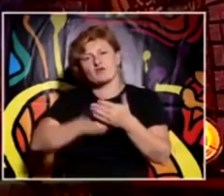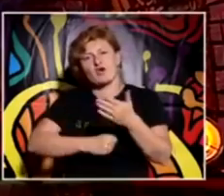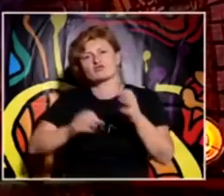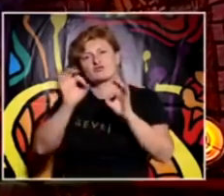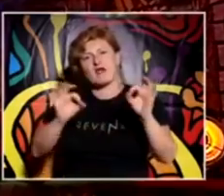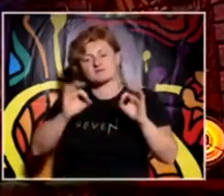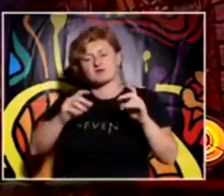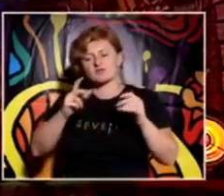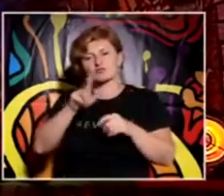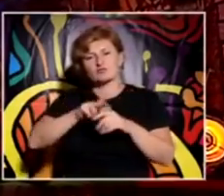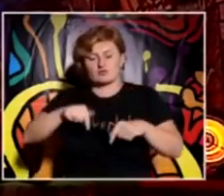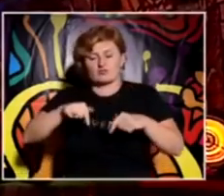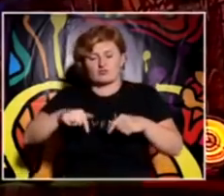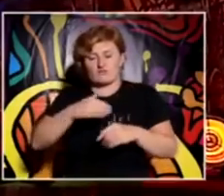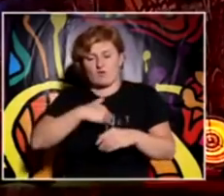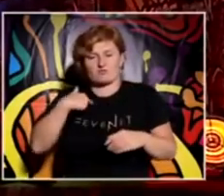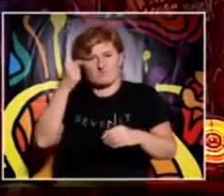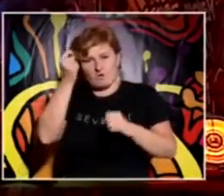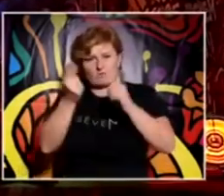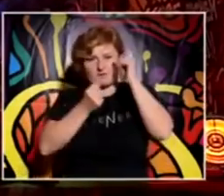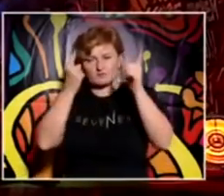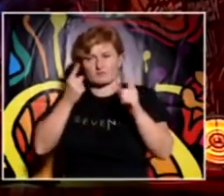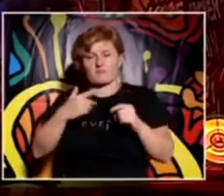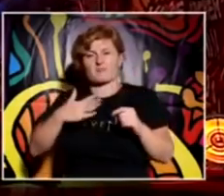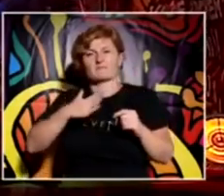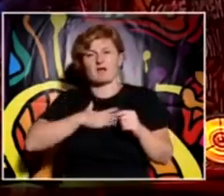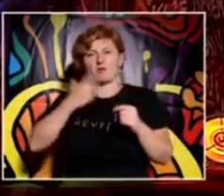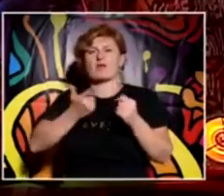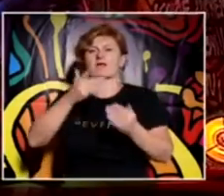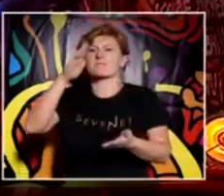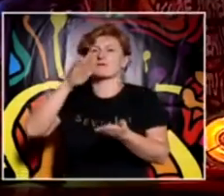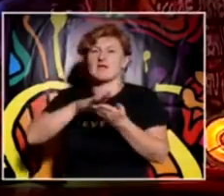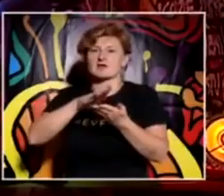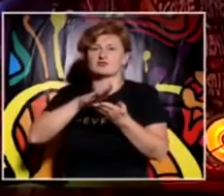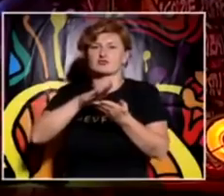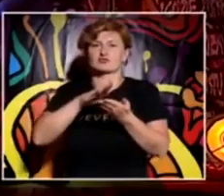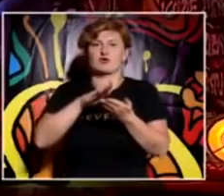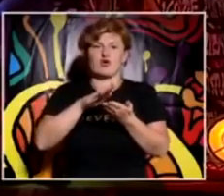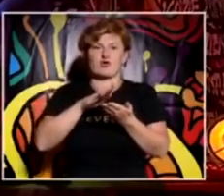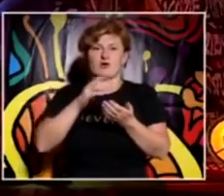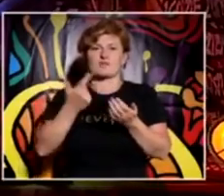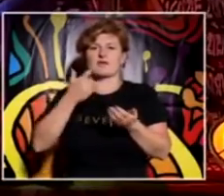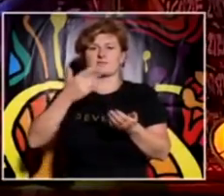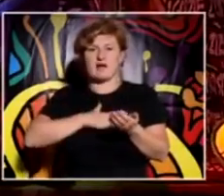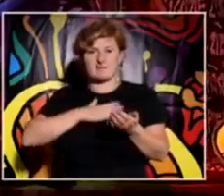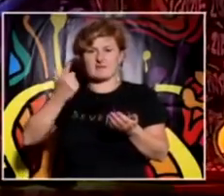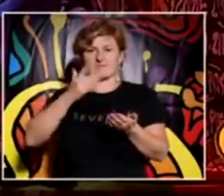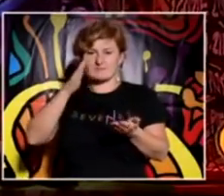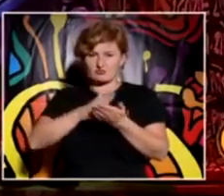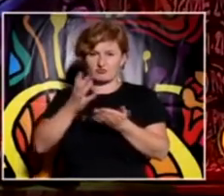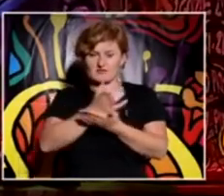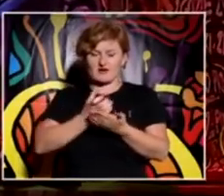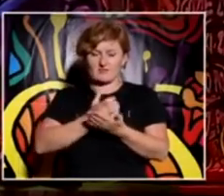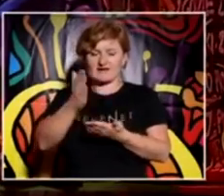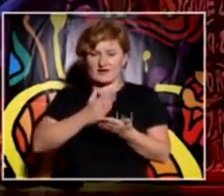rodząc się w Polsce. Bo nie wiem, czy wiecie, że mając minimalną krajową w Polsce, jesteście w 10% najbogatszych ludzi świata. Jak